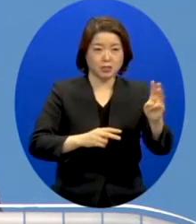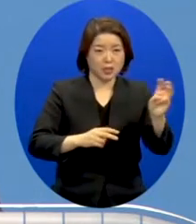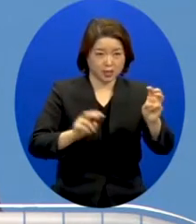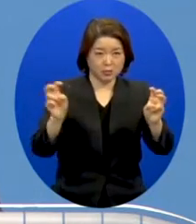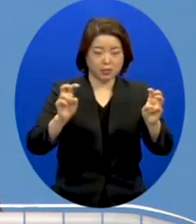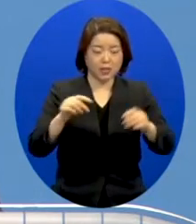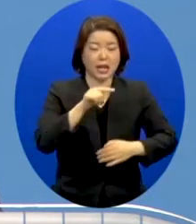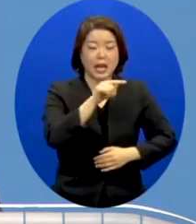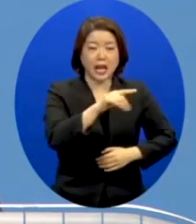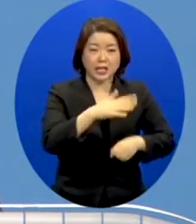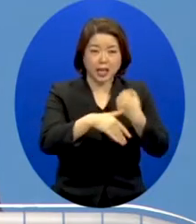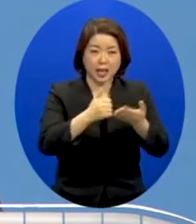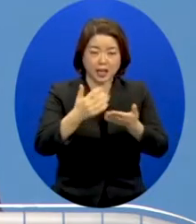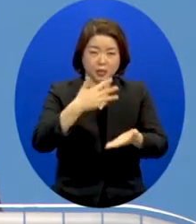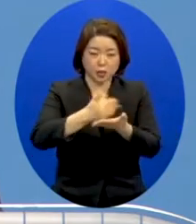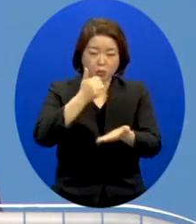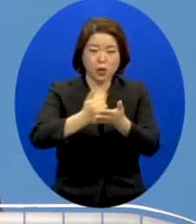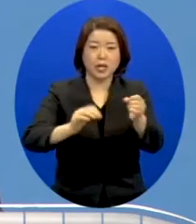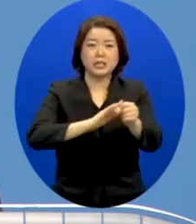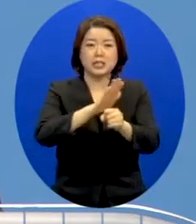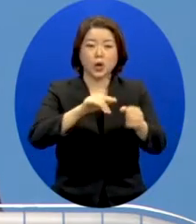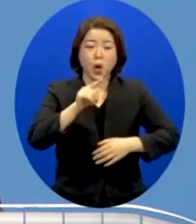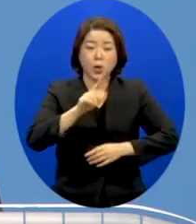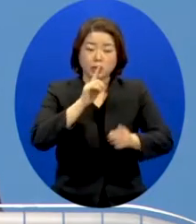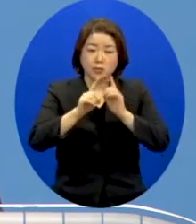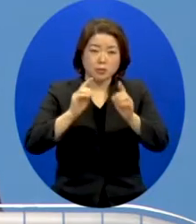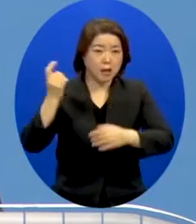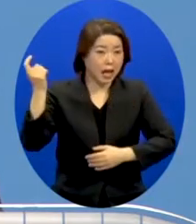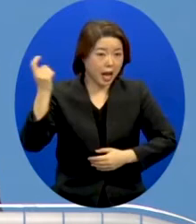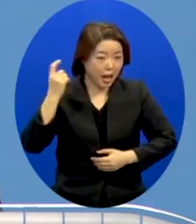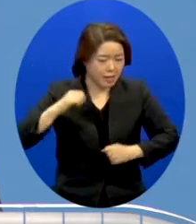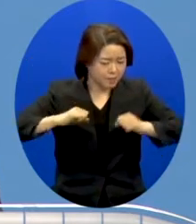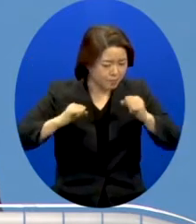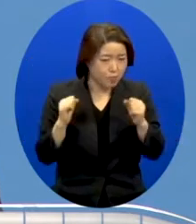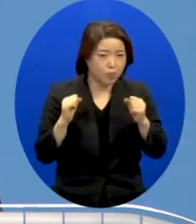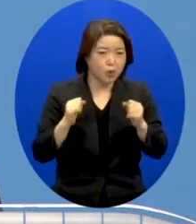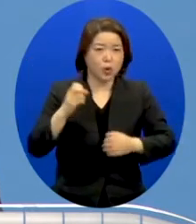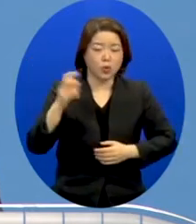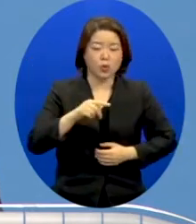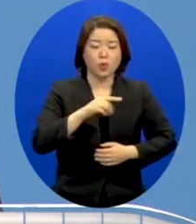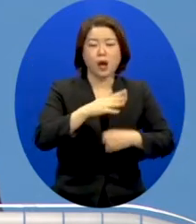사랑하고 그의 말씀을 청조 하며 또 그를 의지하라